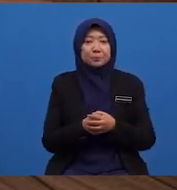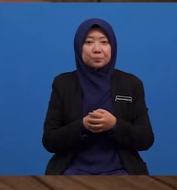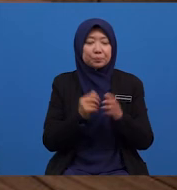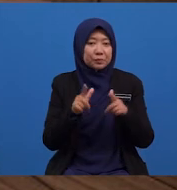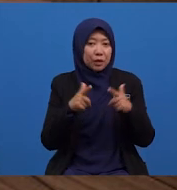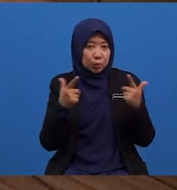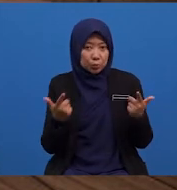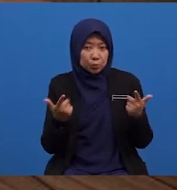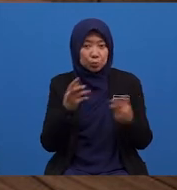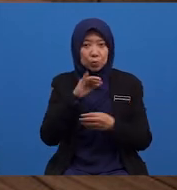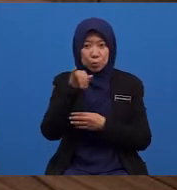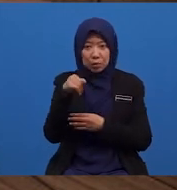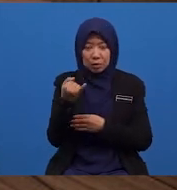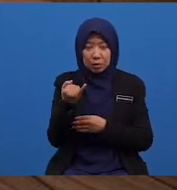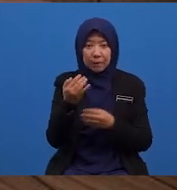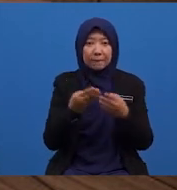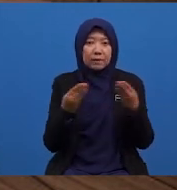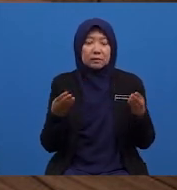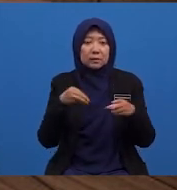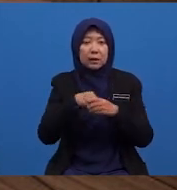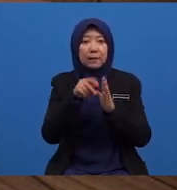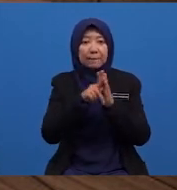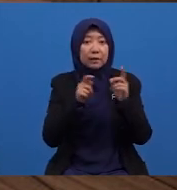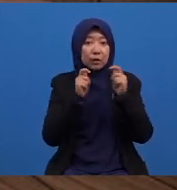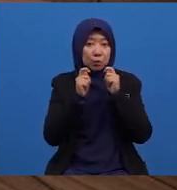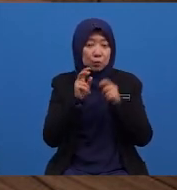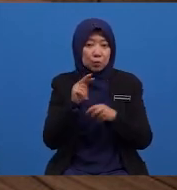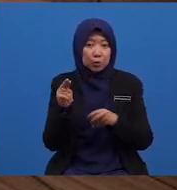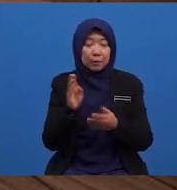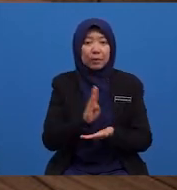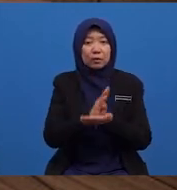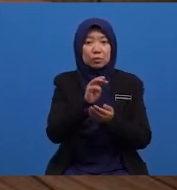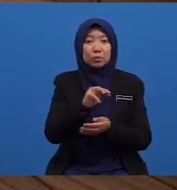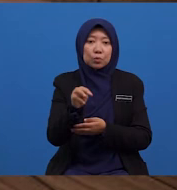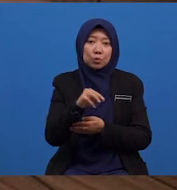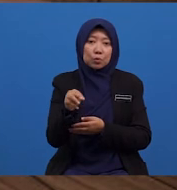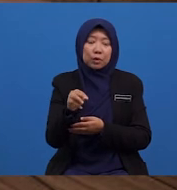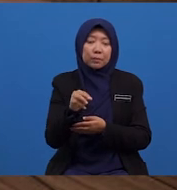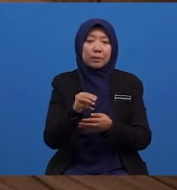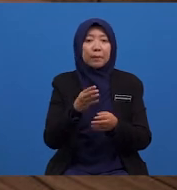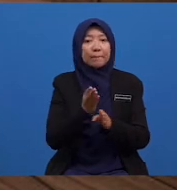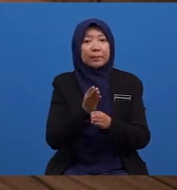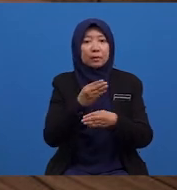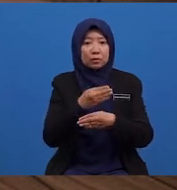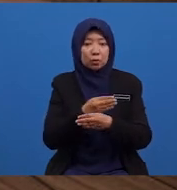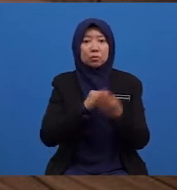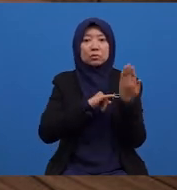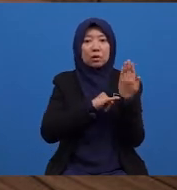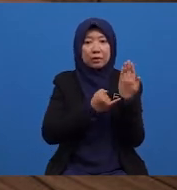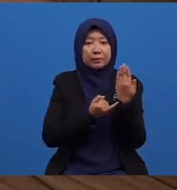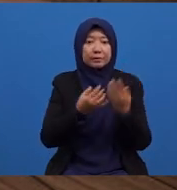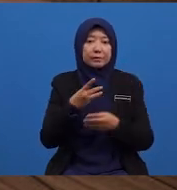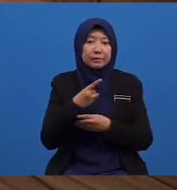itu, peribahasa dalam pertuturan dapat membantu murid-murid dalam membentuk jati diri bangsa yang